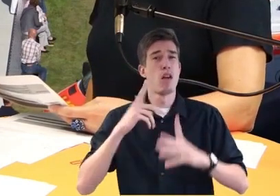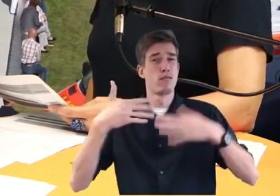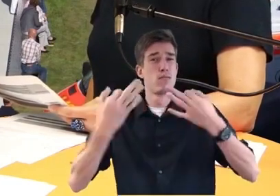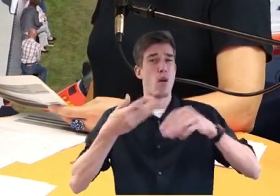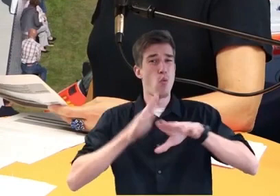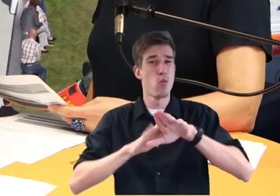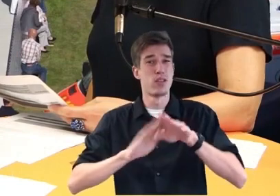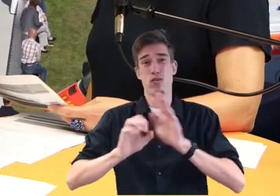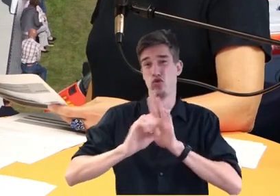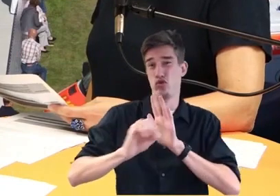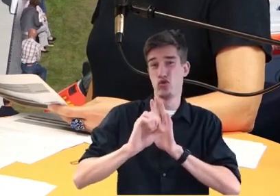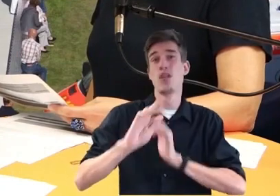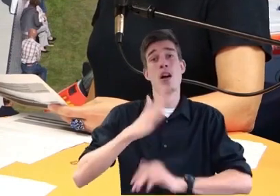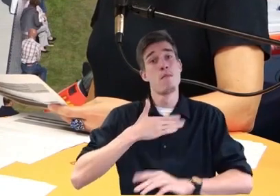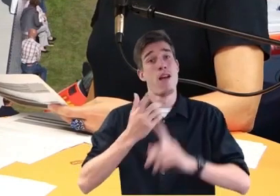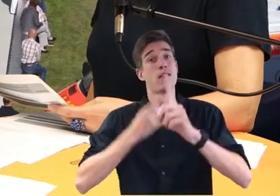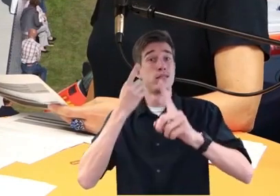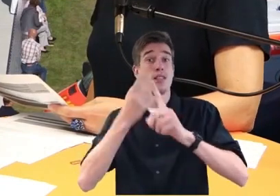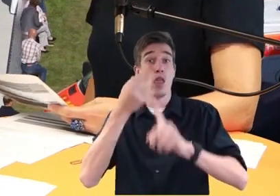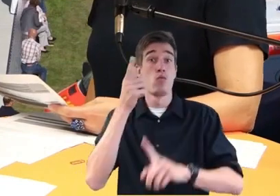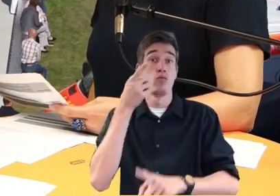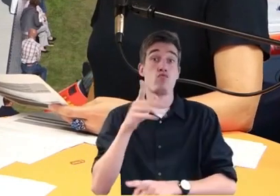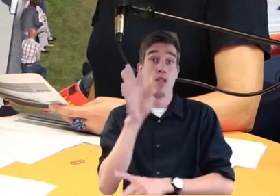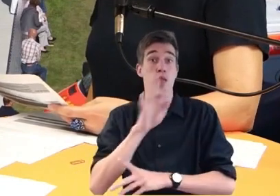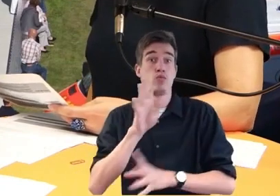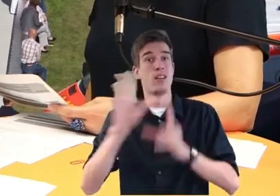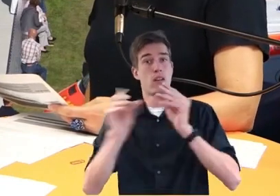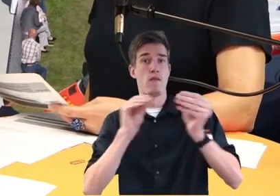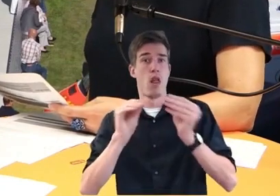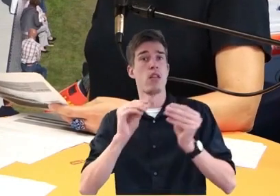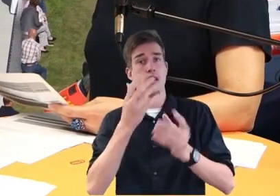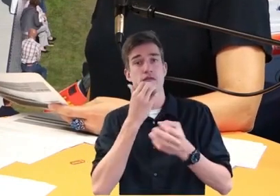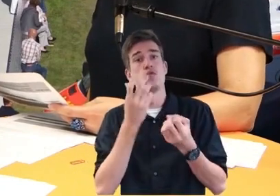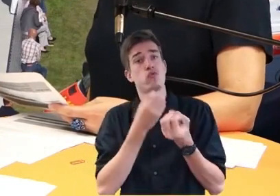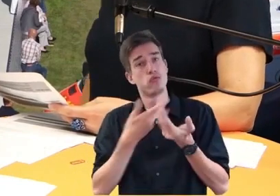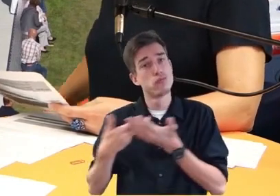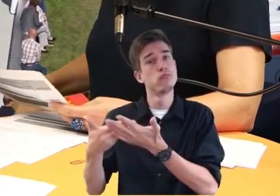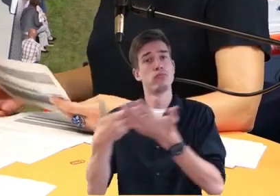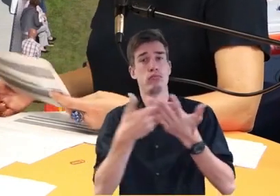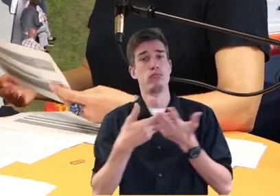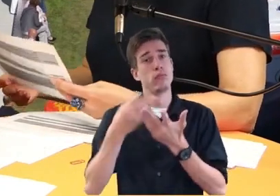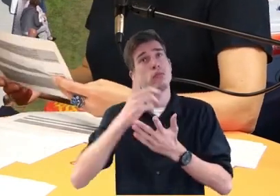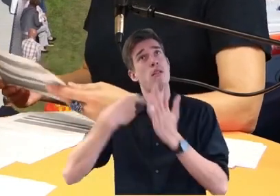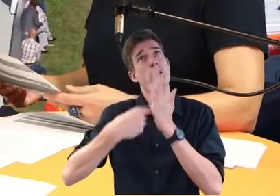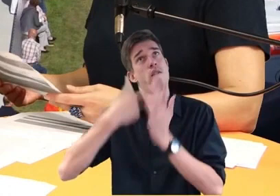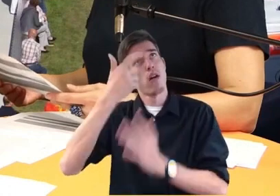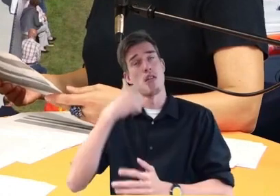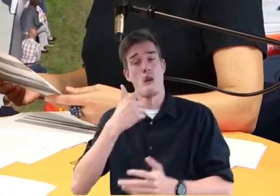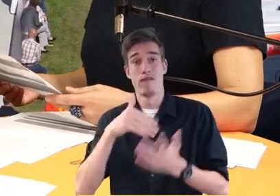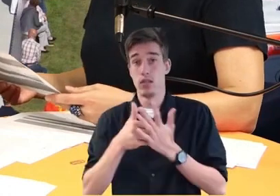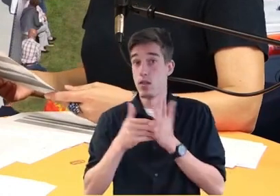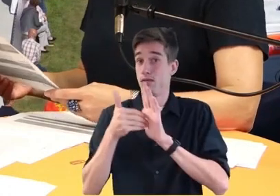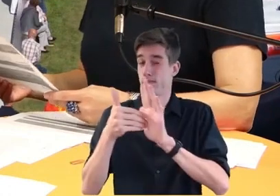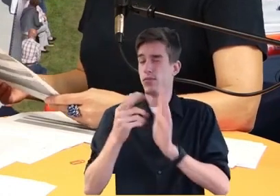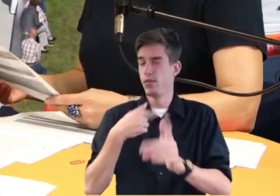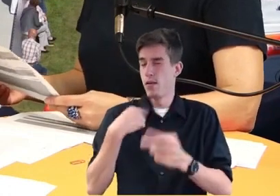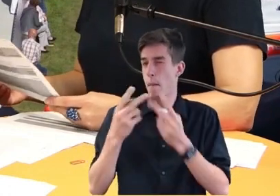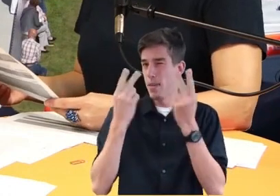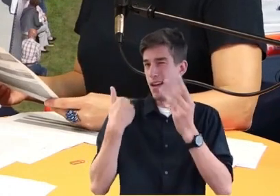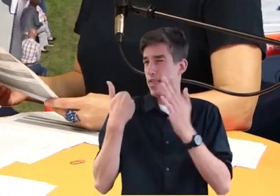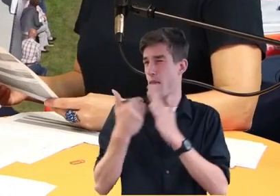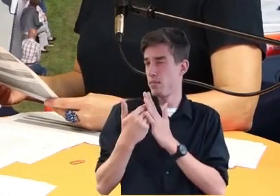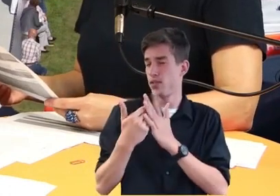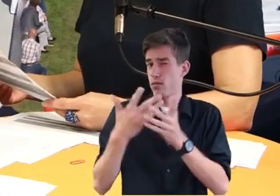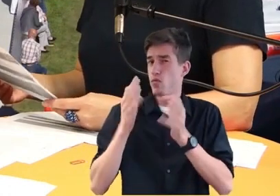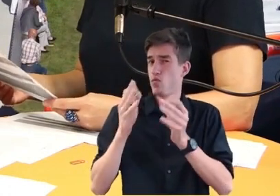auch die hundertprozentige Qualität liefern, die eben von uns auch erwartet wird und Ja. für die wir auch bekannt sind, will ich jetzt